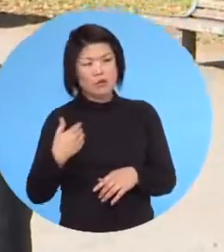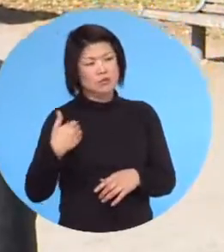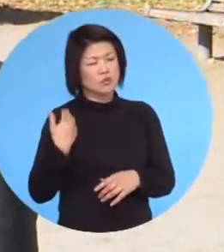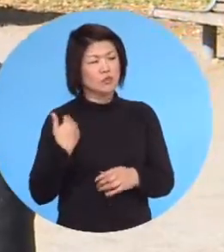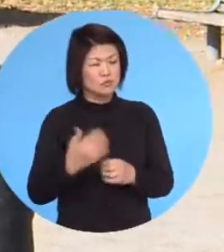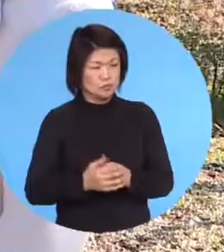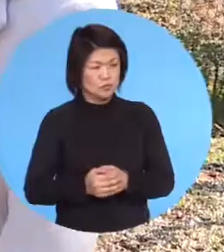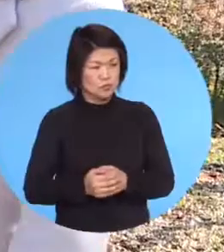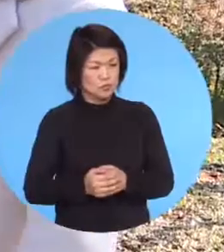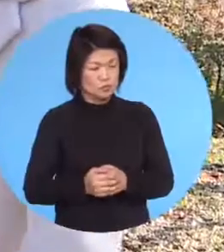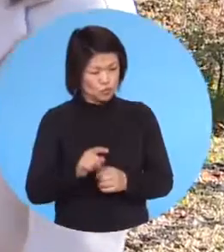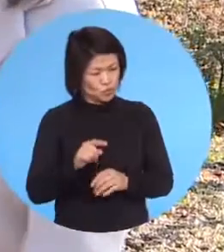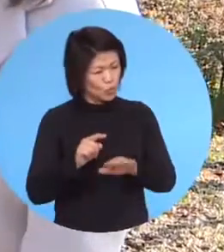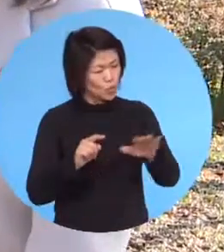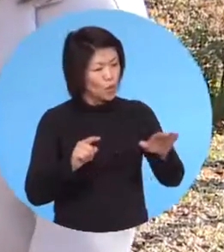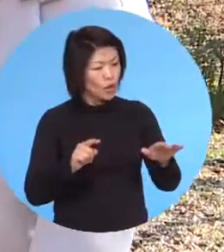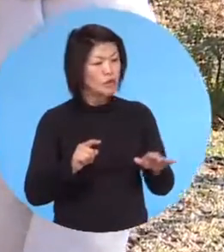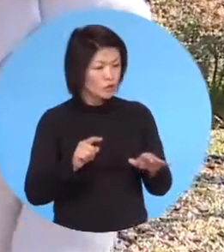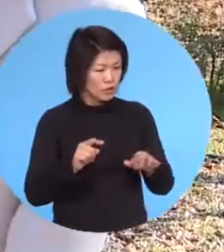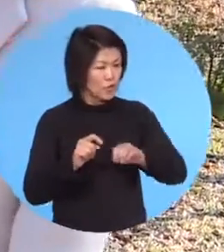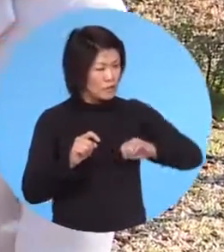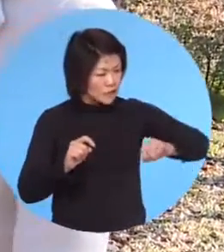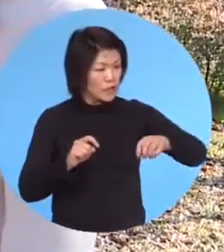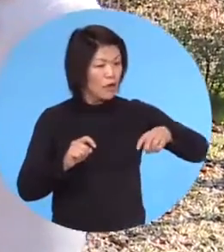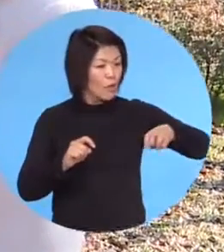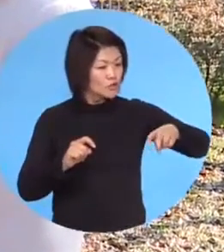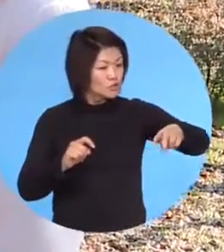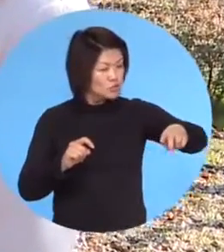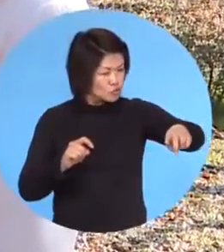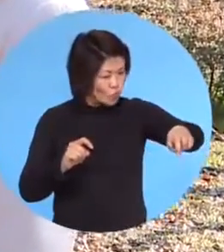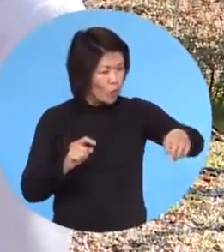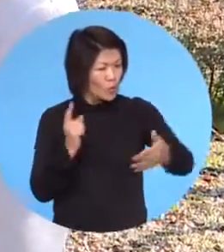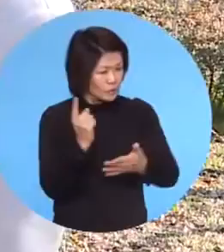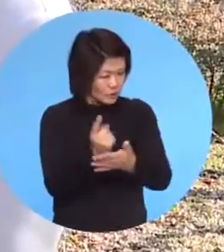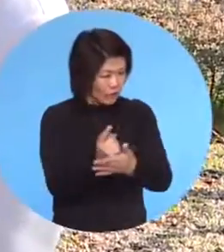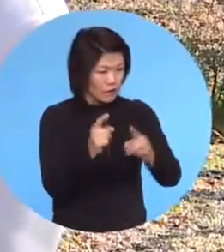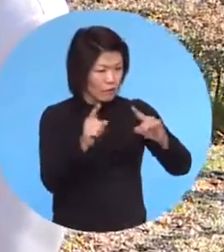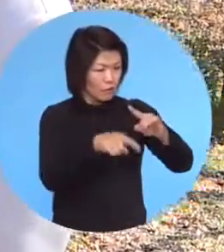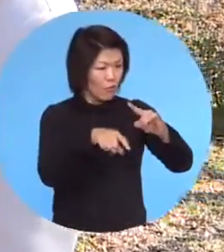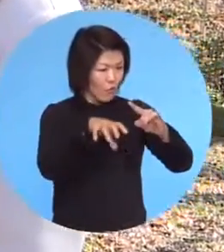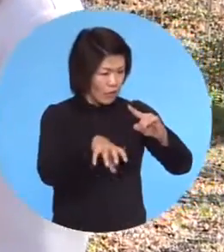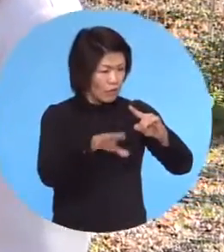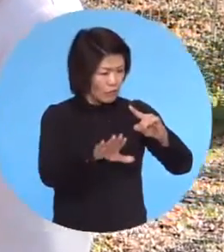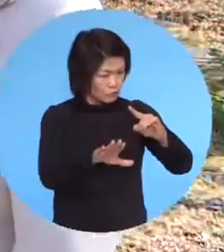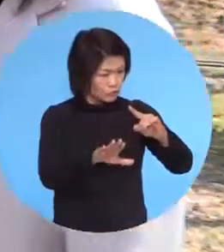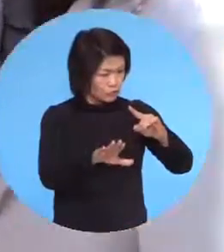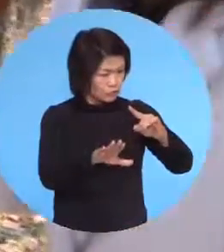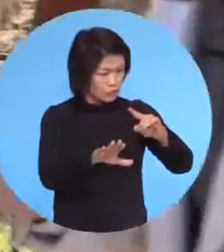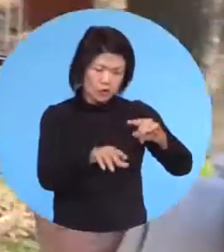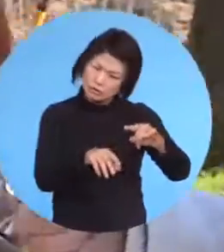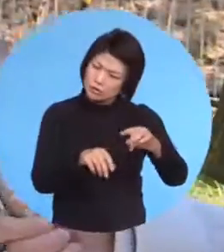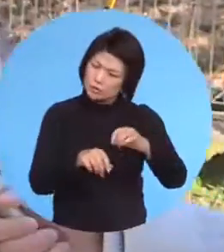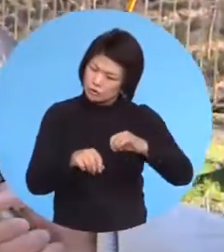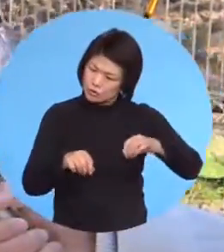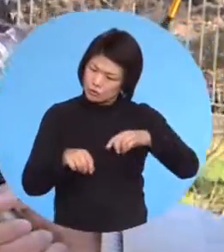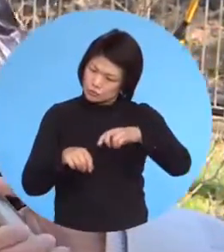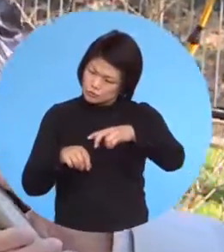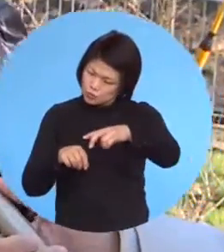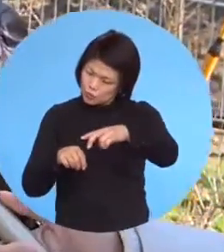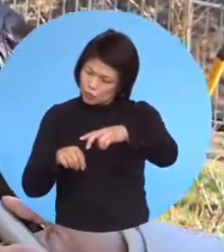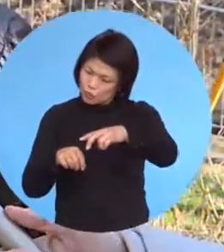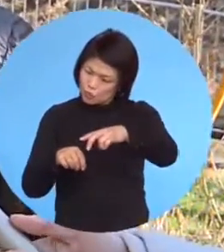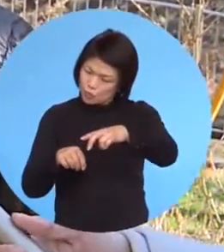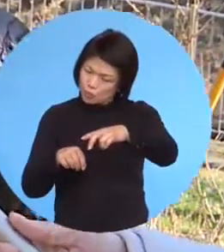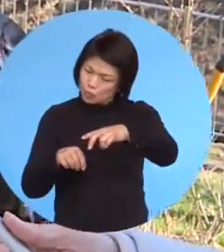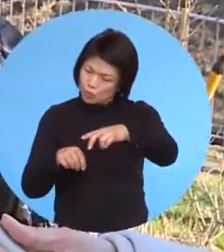ないです。 この辺りに左側通行しかできない公園があるって聞いたんですけど、 左側通行しかできない